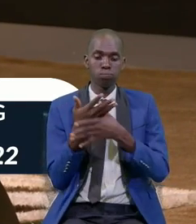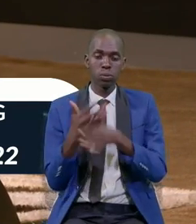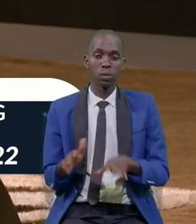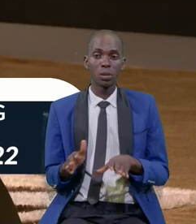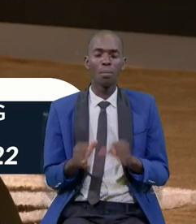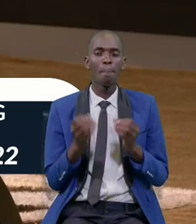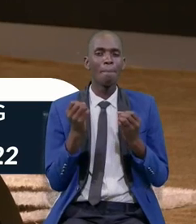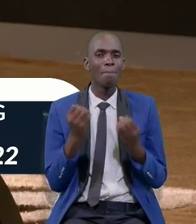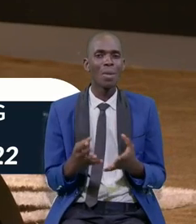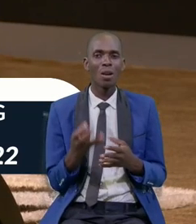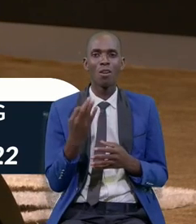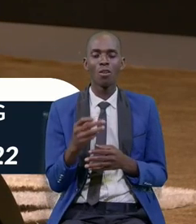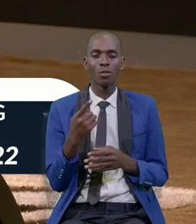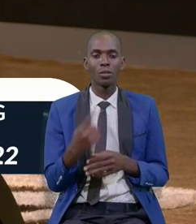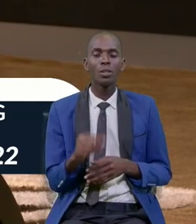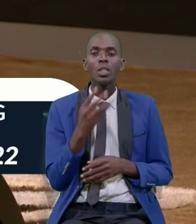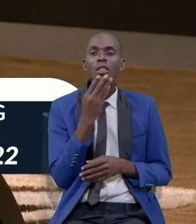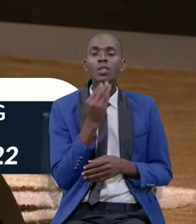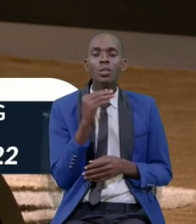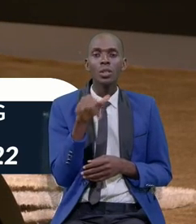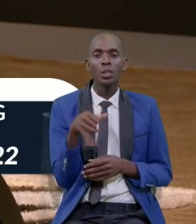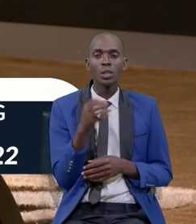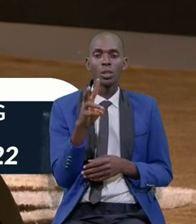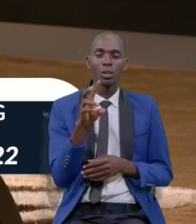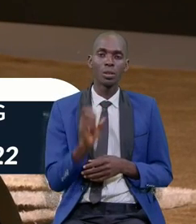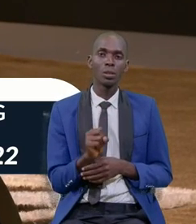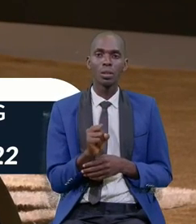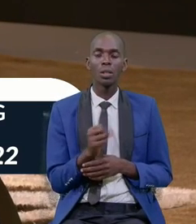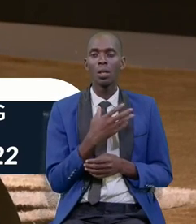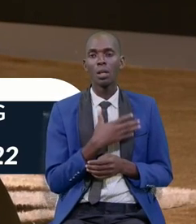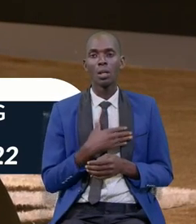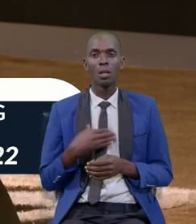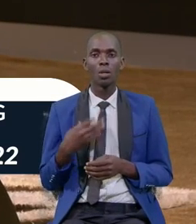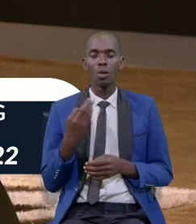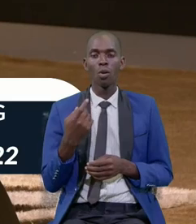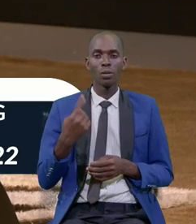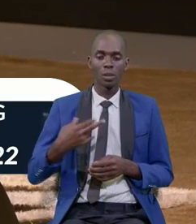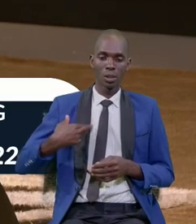beaucoup de juifs et de prosélytes pieux